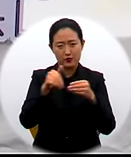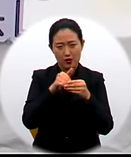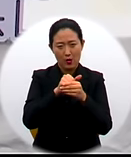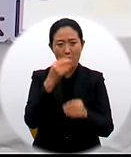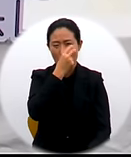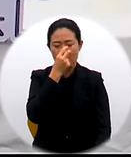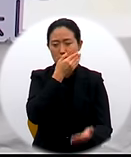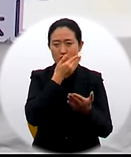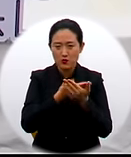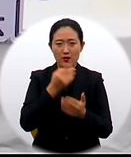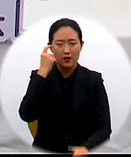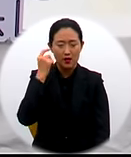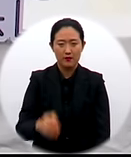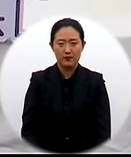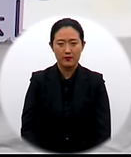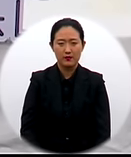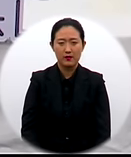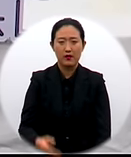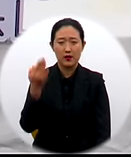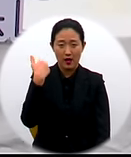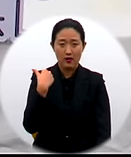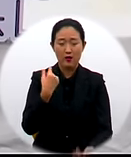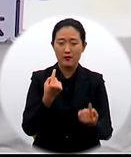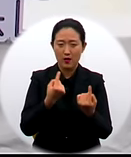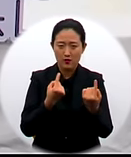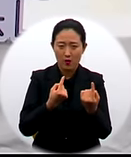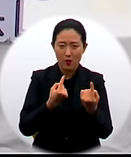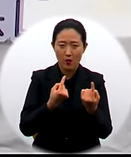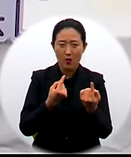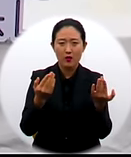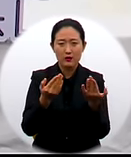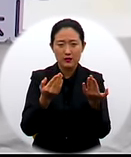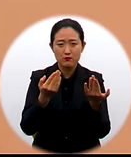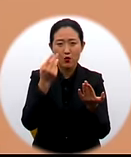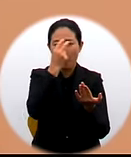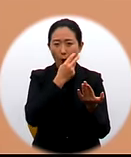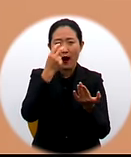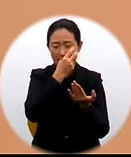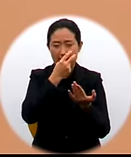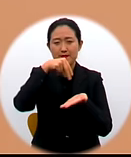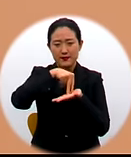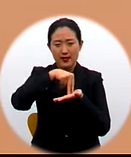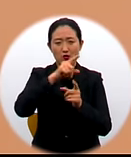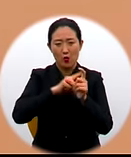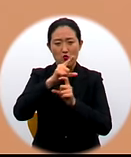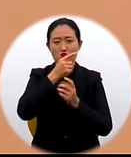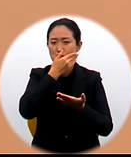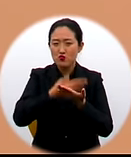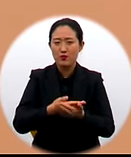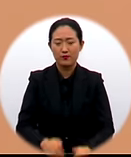근무 환경을 관리하는 GA 부서 그러니까 총무팀의 역할도 더 중요해집니다. 과거에는 굉장히